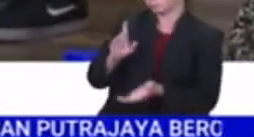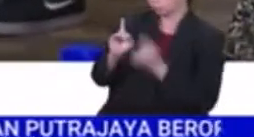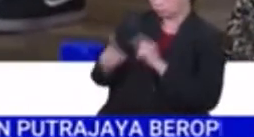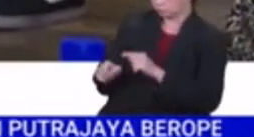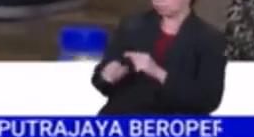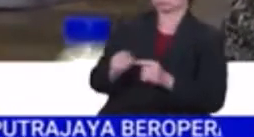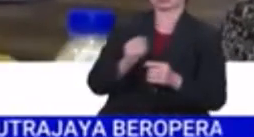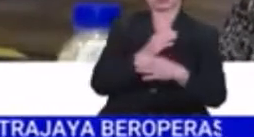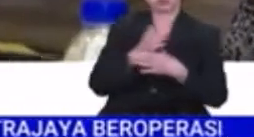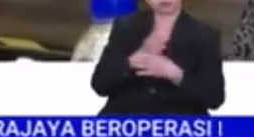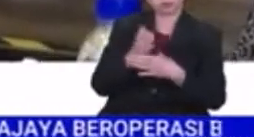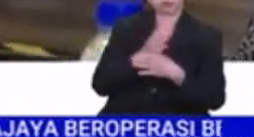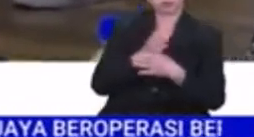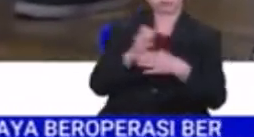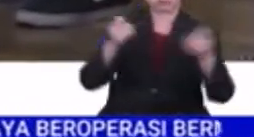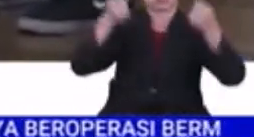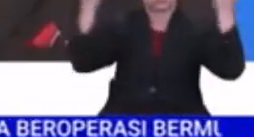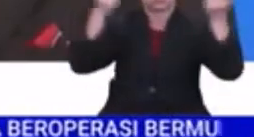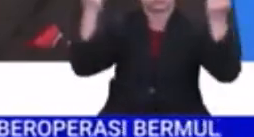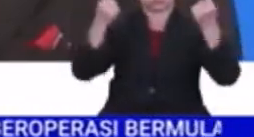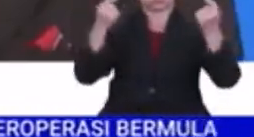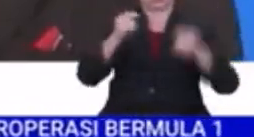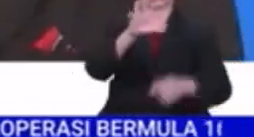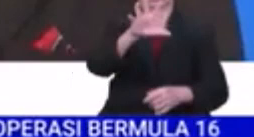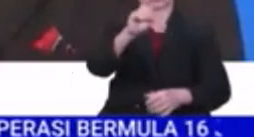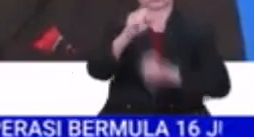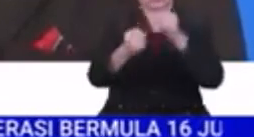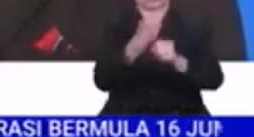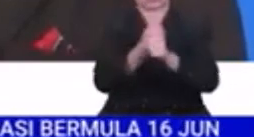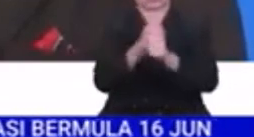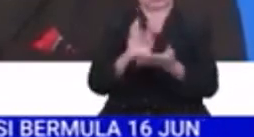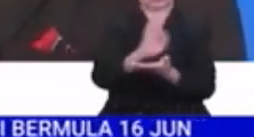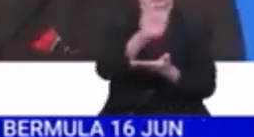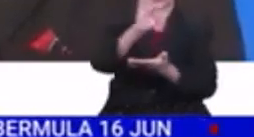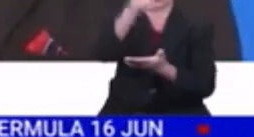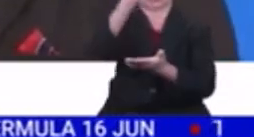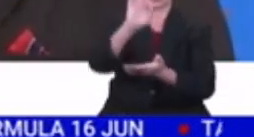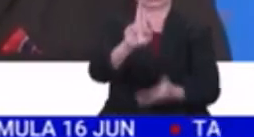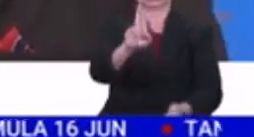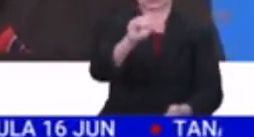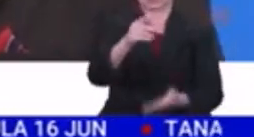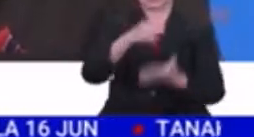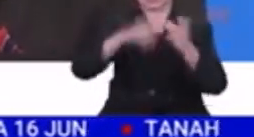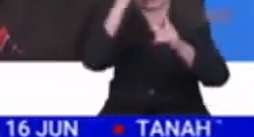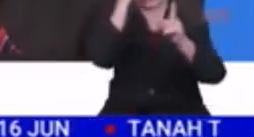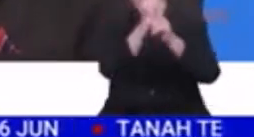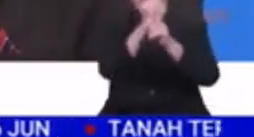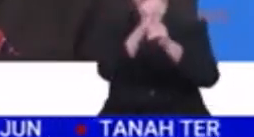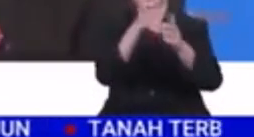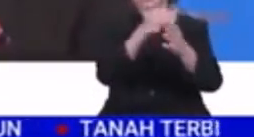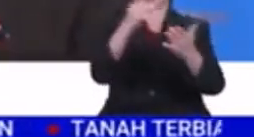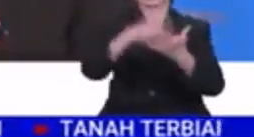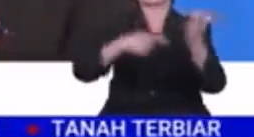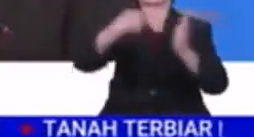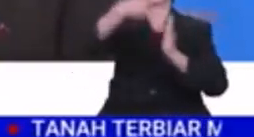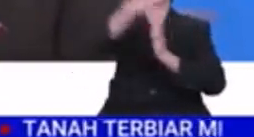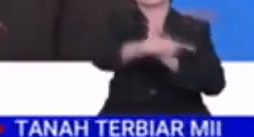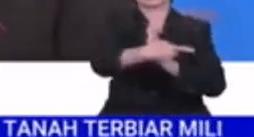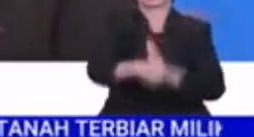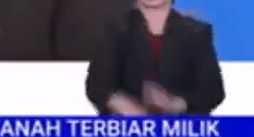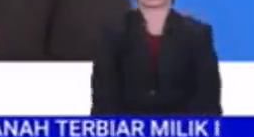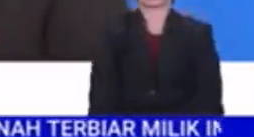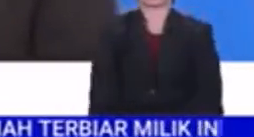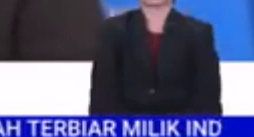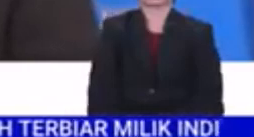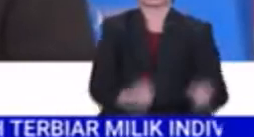konstituennya untuk perayaan chubby emas faculty undang-undang Um Apakah objektif dan juga pengisiannya by objective